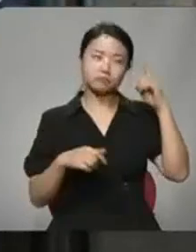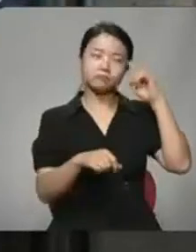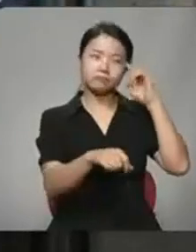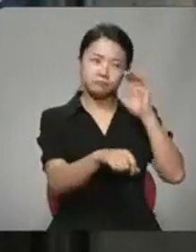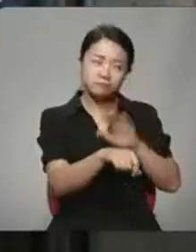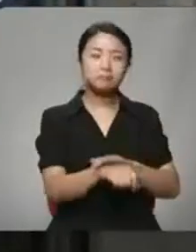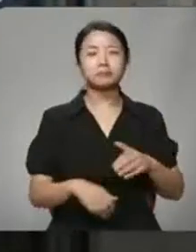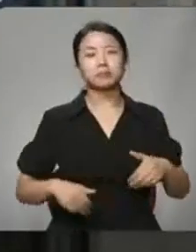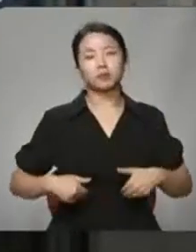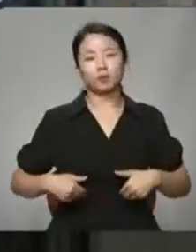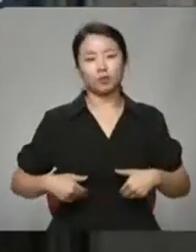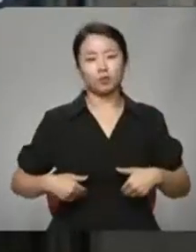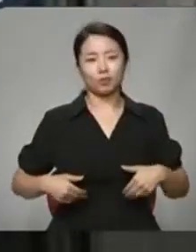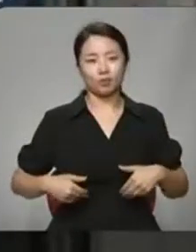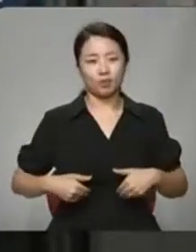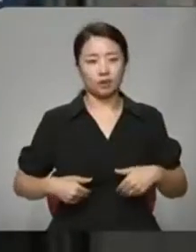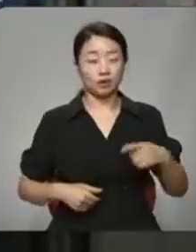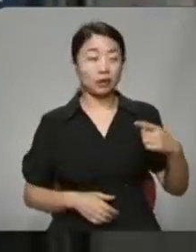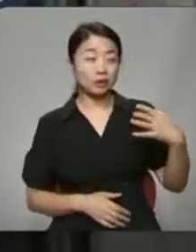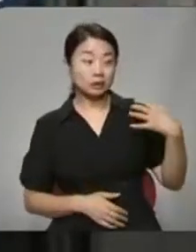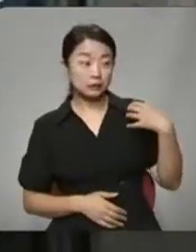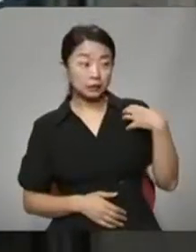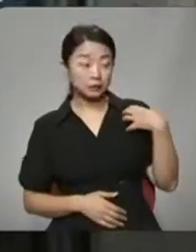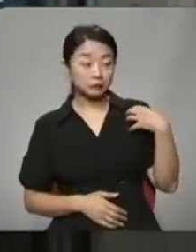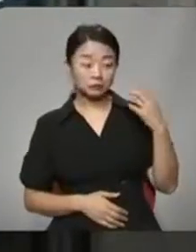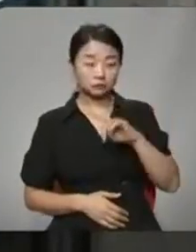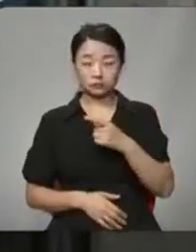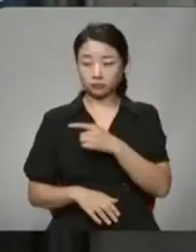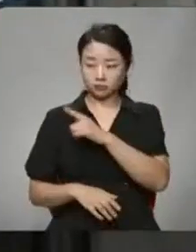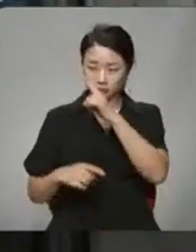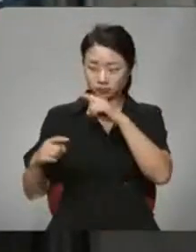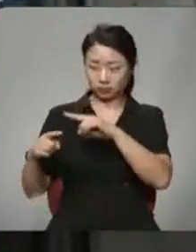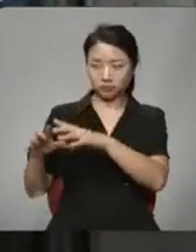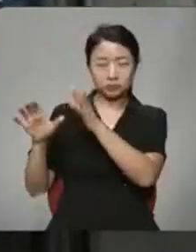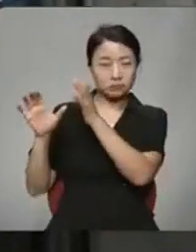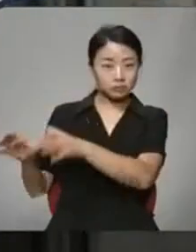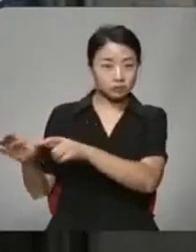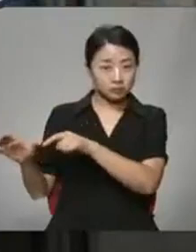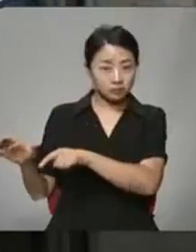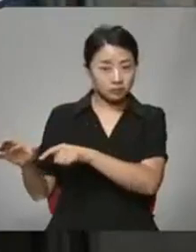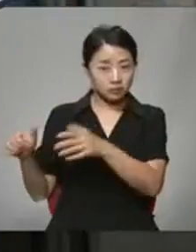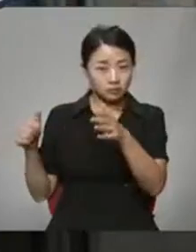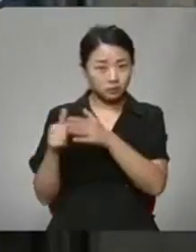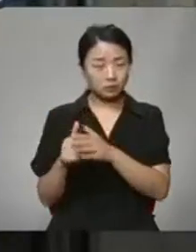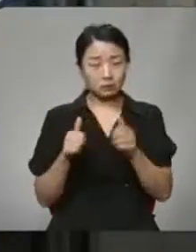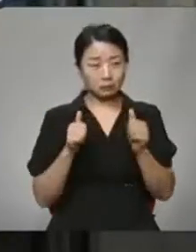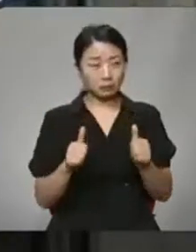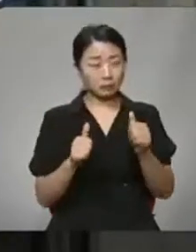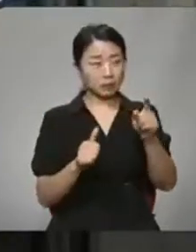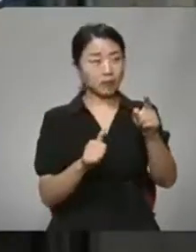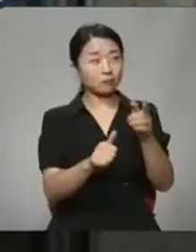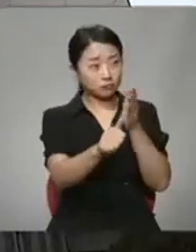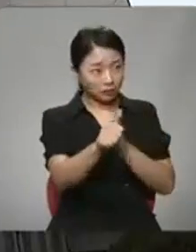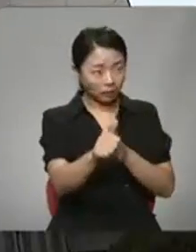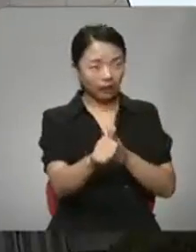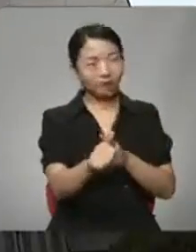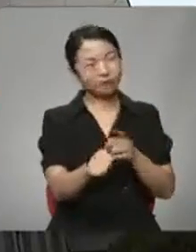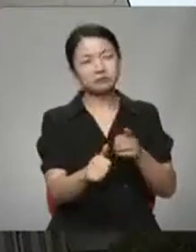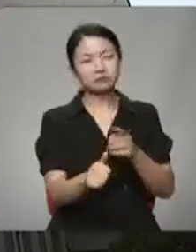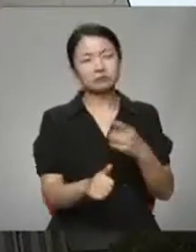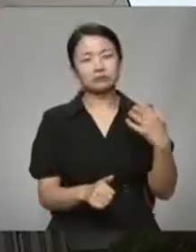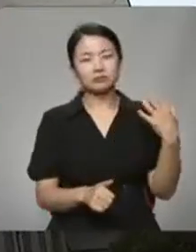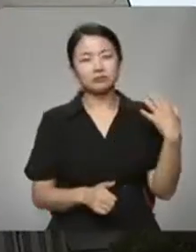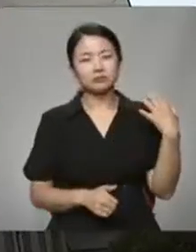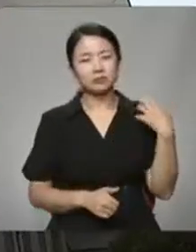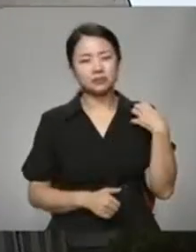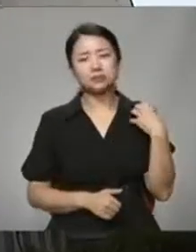해줬어야 됨에도 불구하고 그런 책임을 방기하고 그 사법부에 판단을 던지는 것은 상당히 무책임했다.